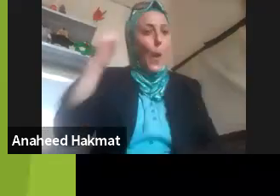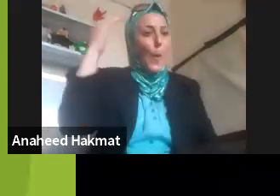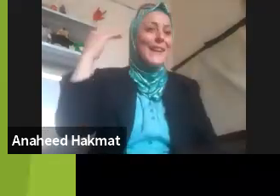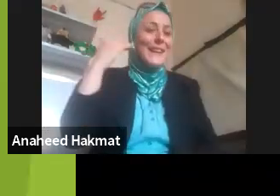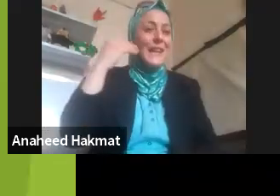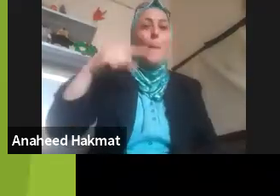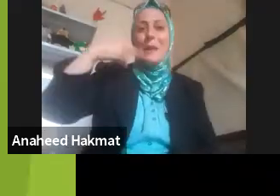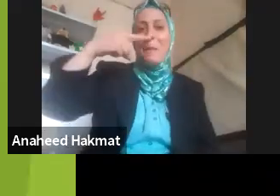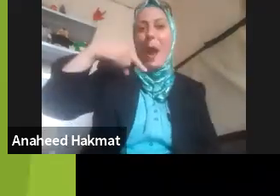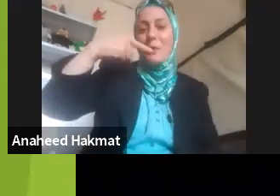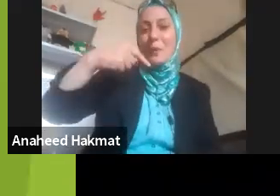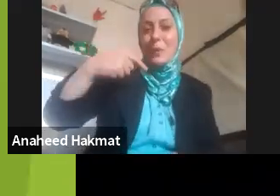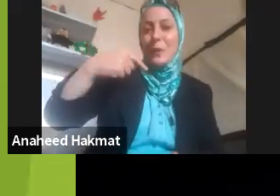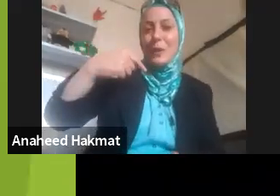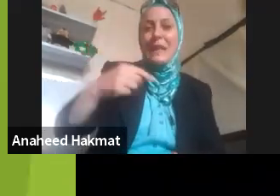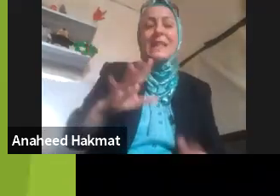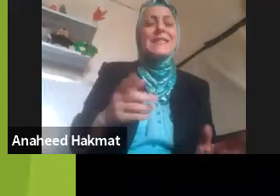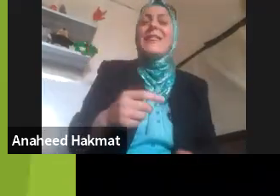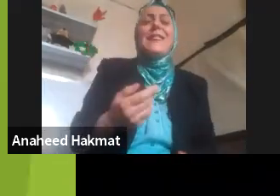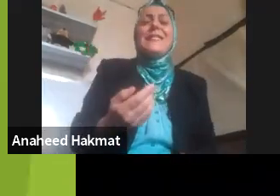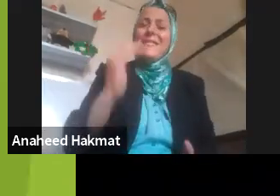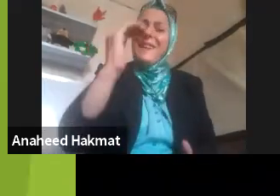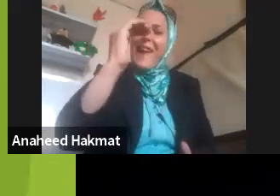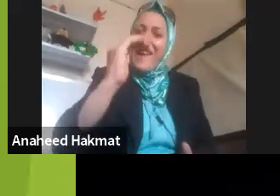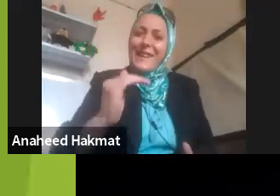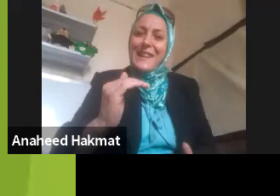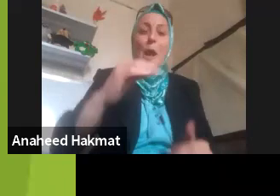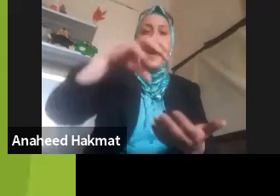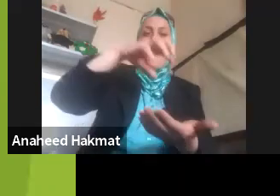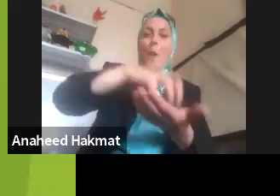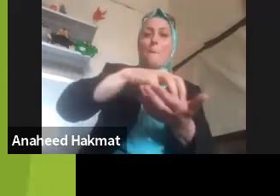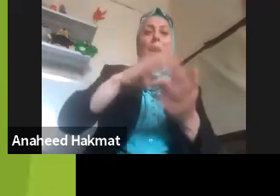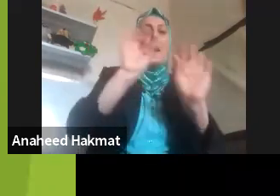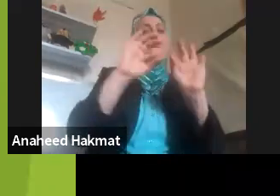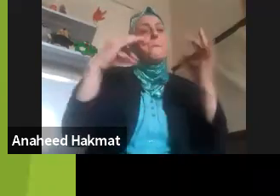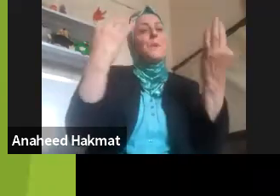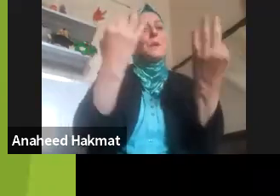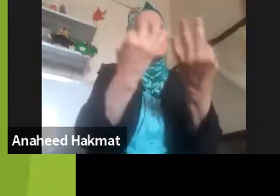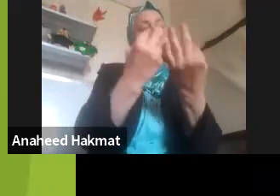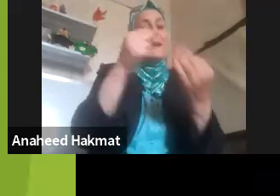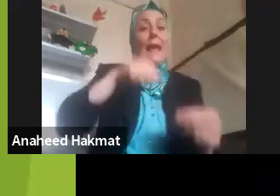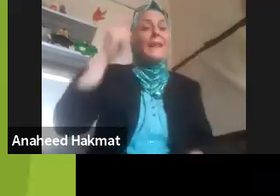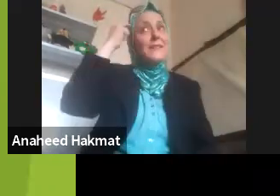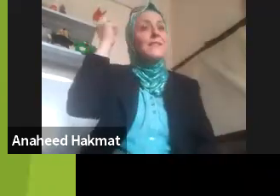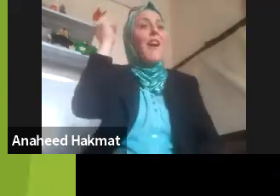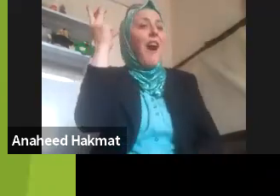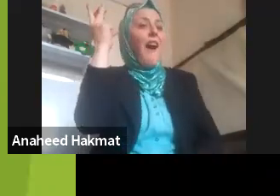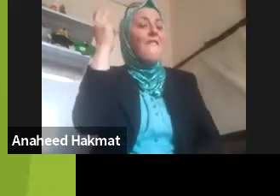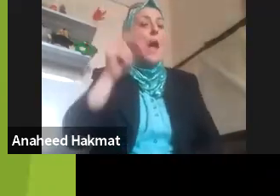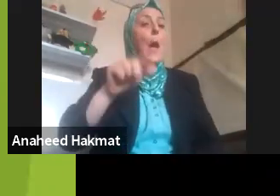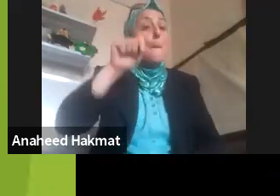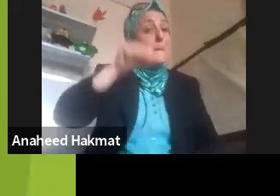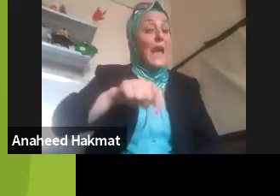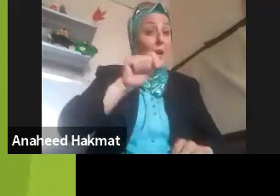نادرة بمجتمعاتنا. هذه الثقافة في هذا الوضع الذي